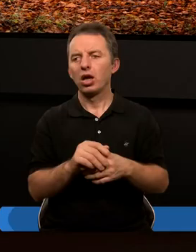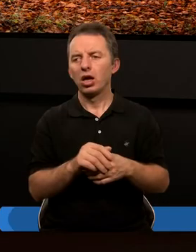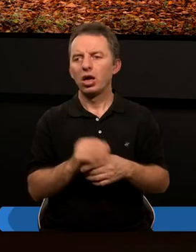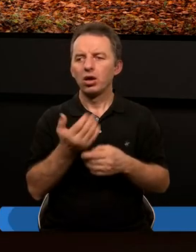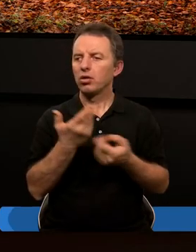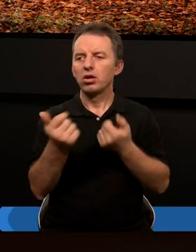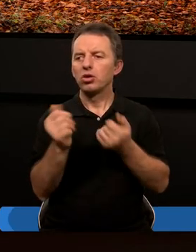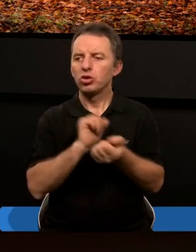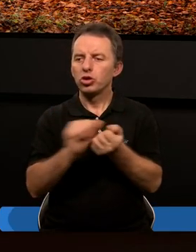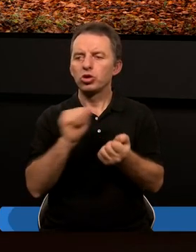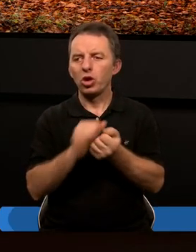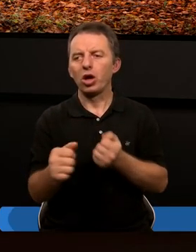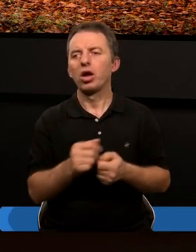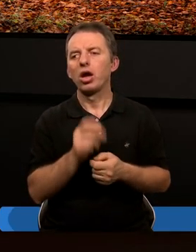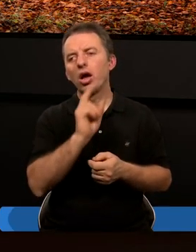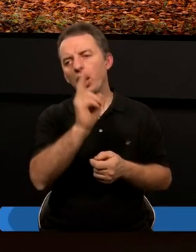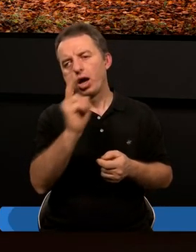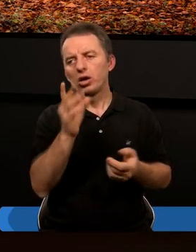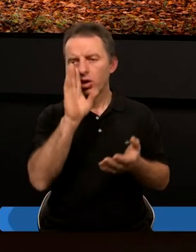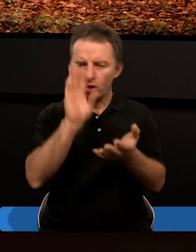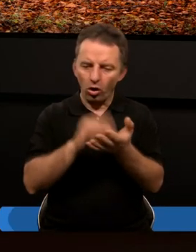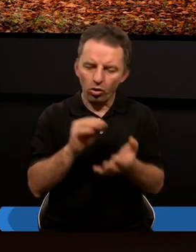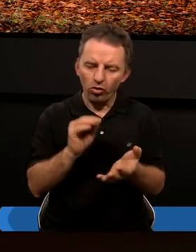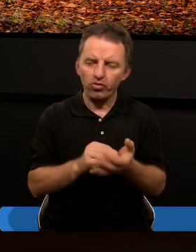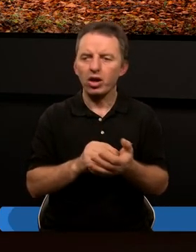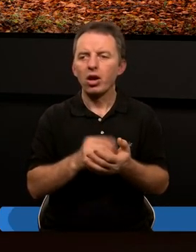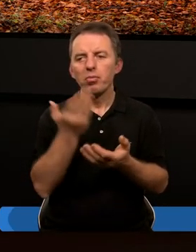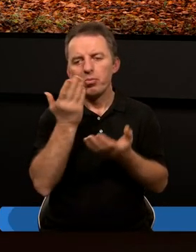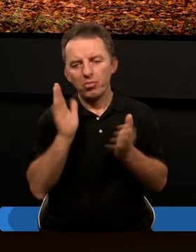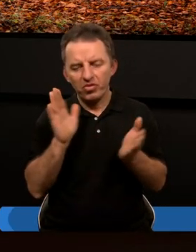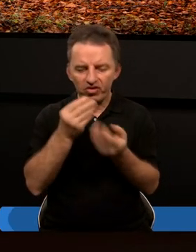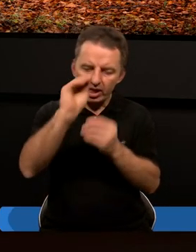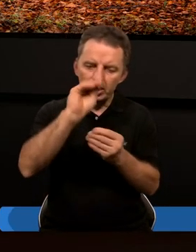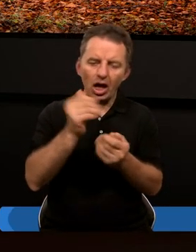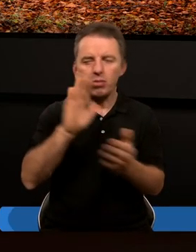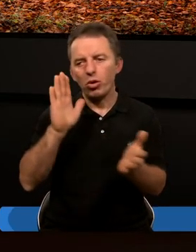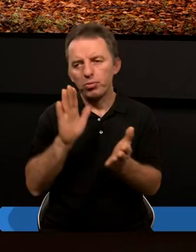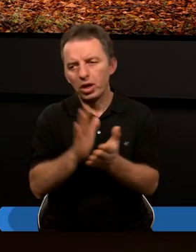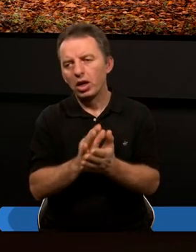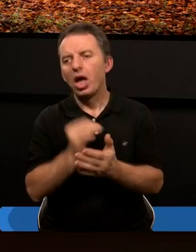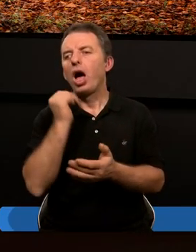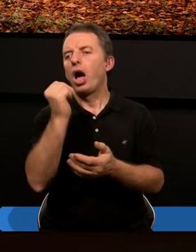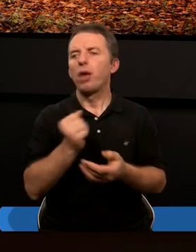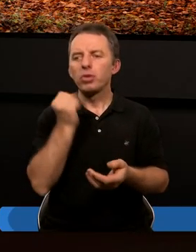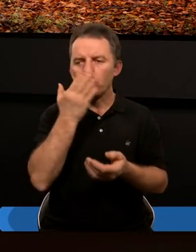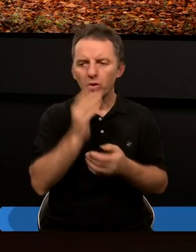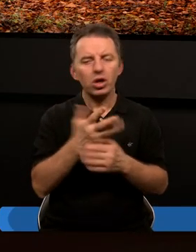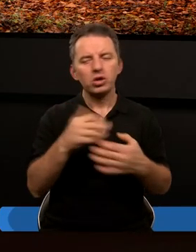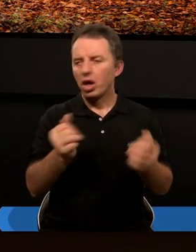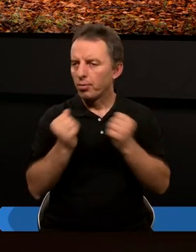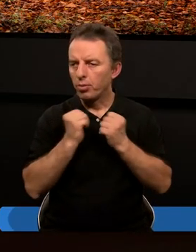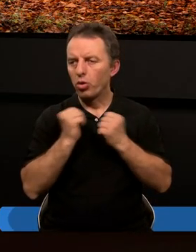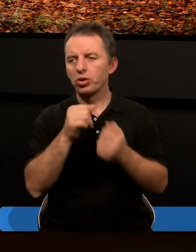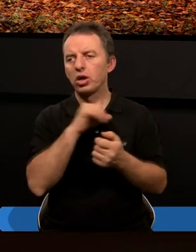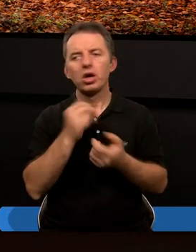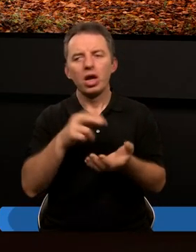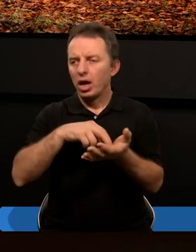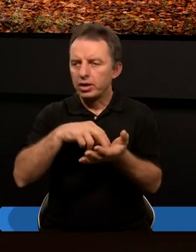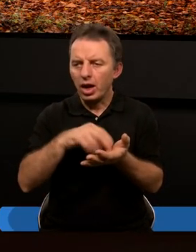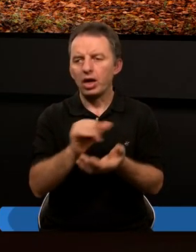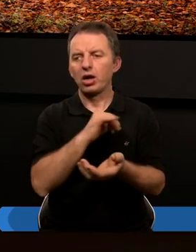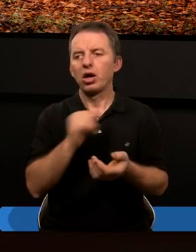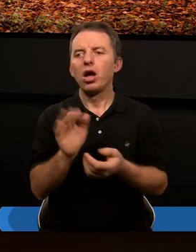niszczącym. Każdy go doświadcza bardziej albo mniej. Apostol Paweł mówi, nie bójcie się, nie